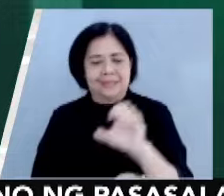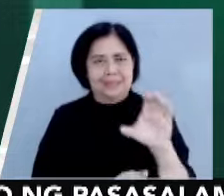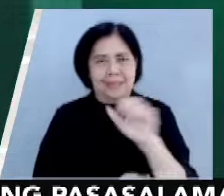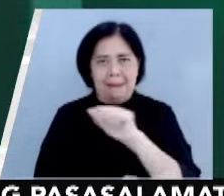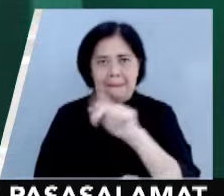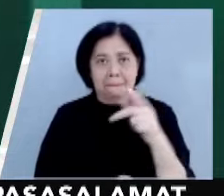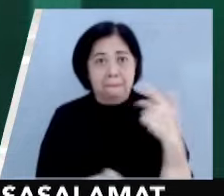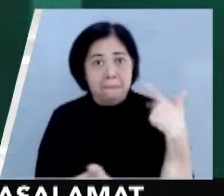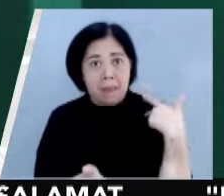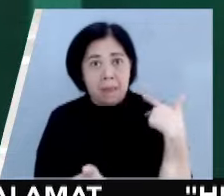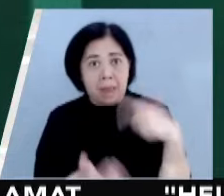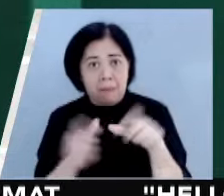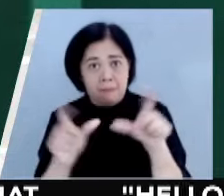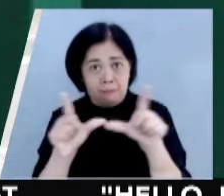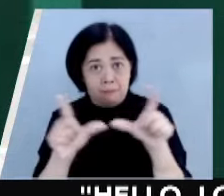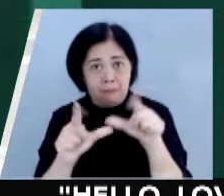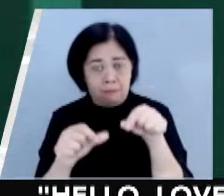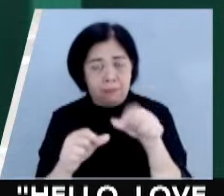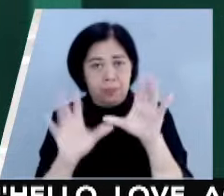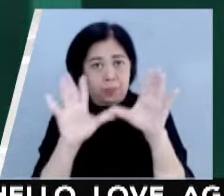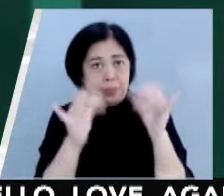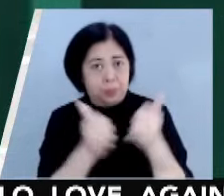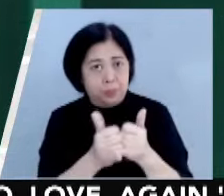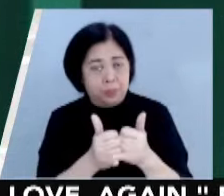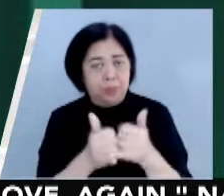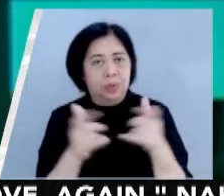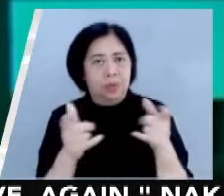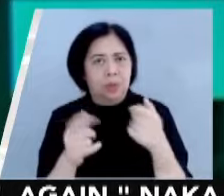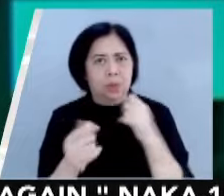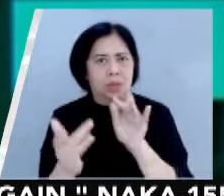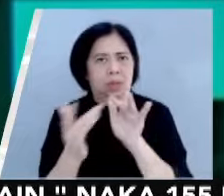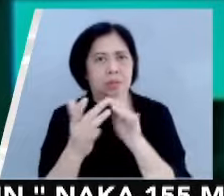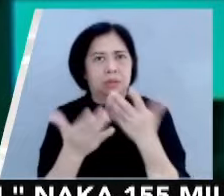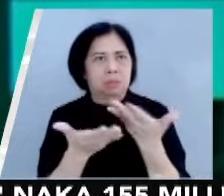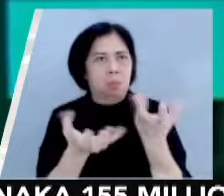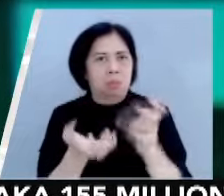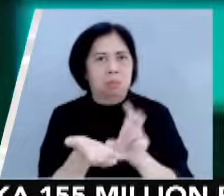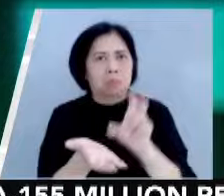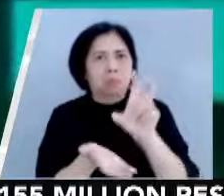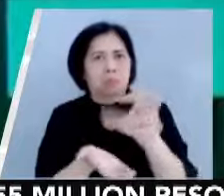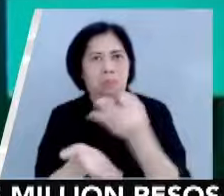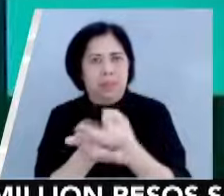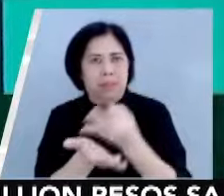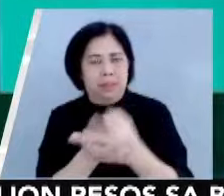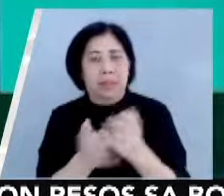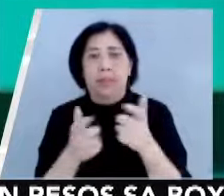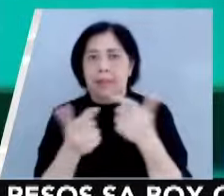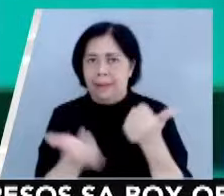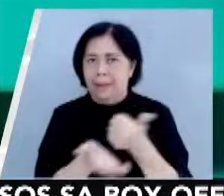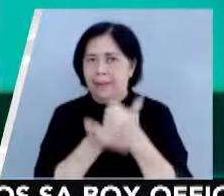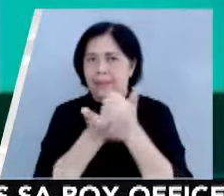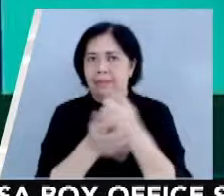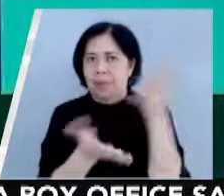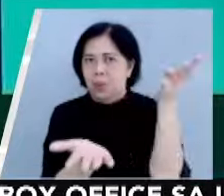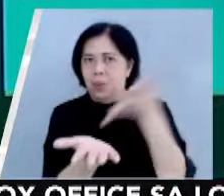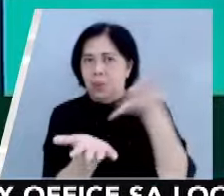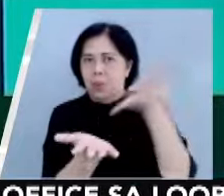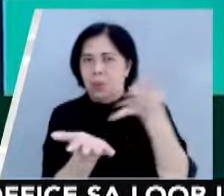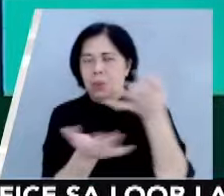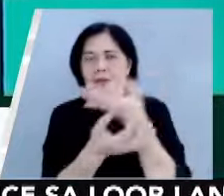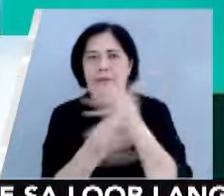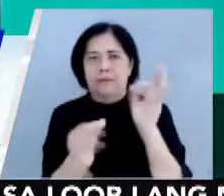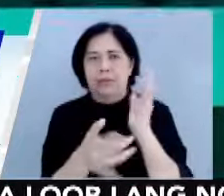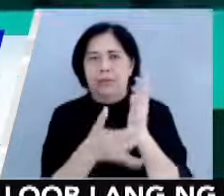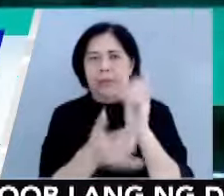secondary license ang kumpanya kung saan ninyo balak mamuhunan. Malaking tulong din ang pag-download ng isang libreng digital app na